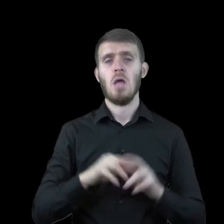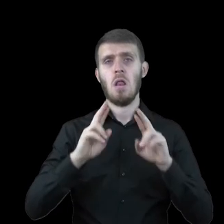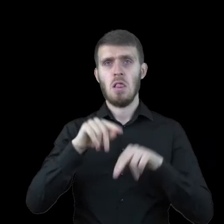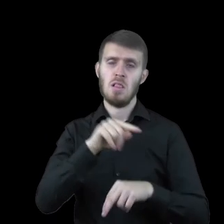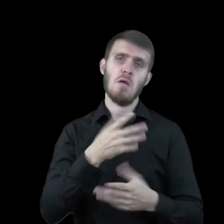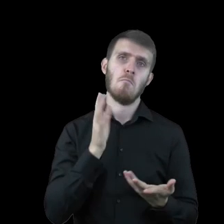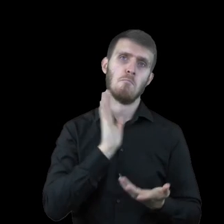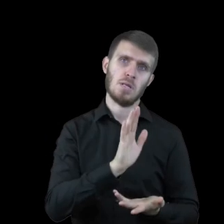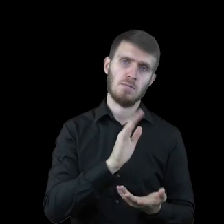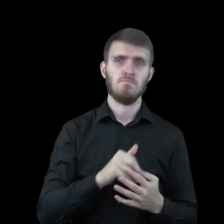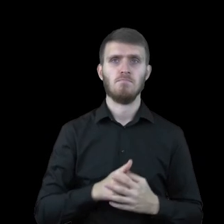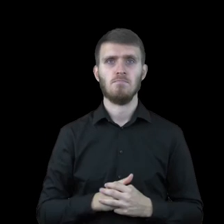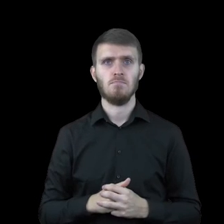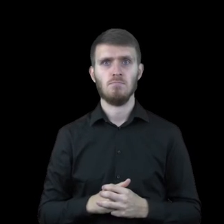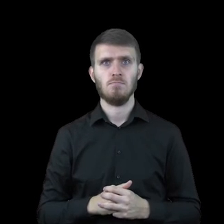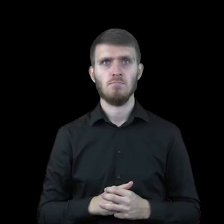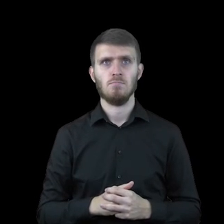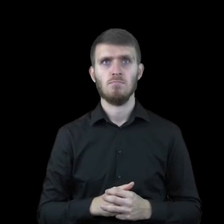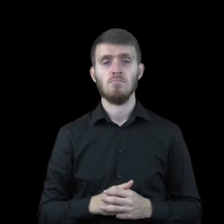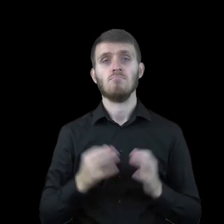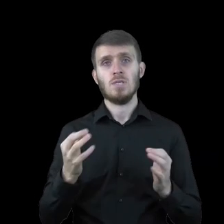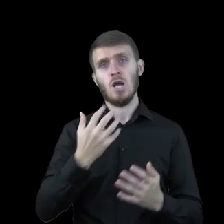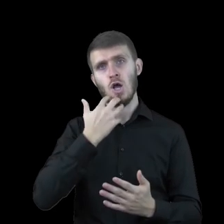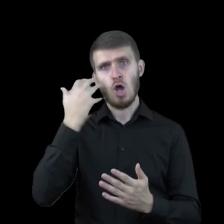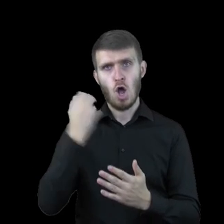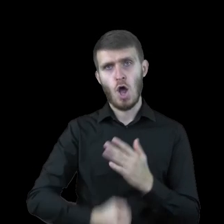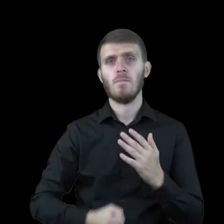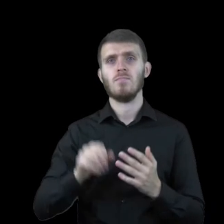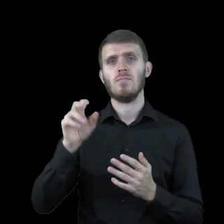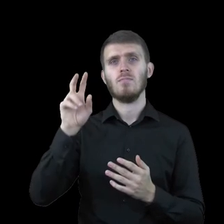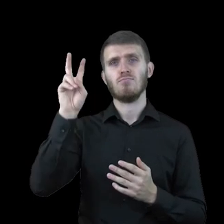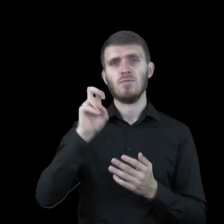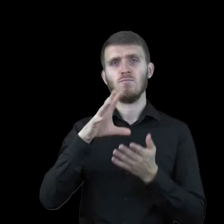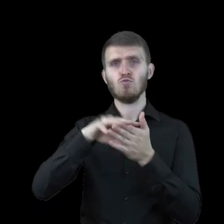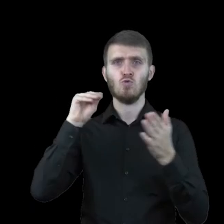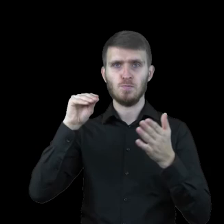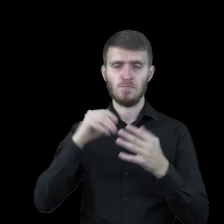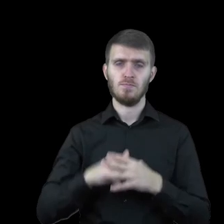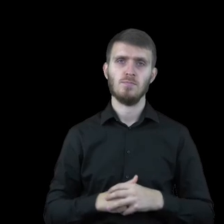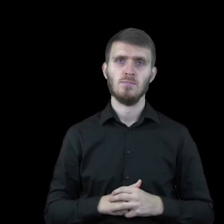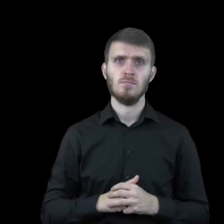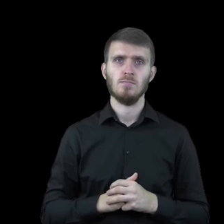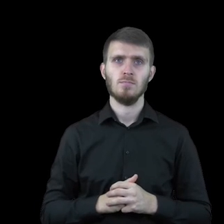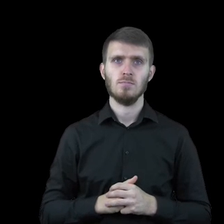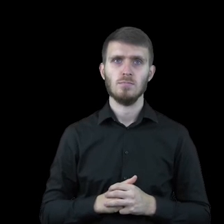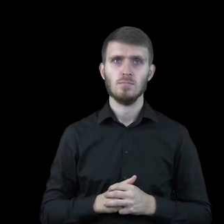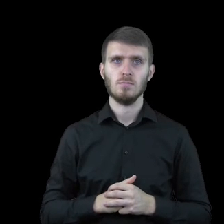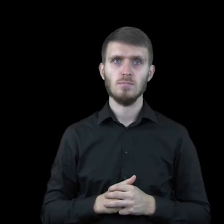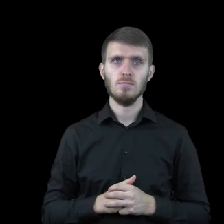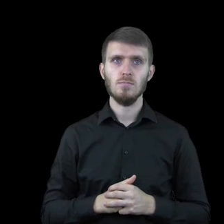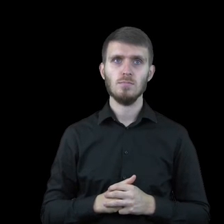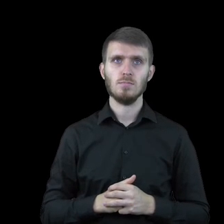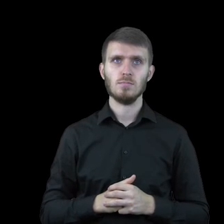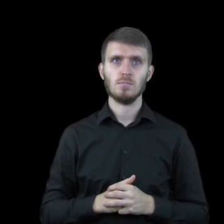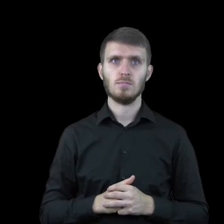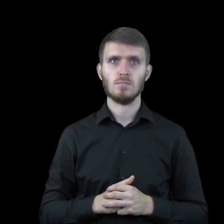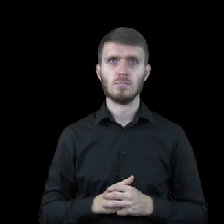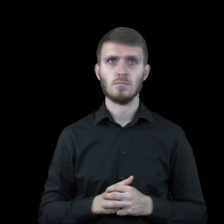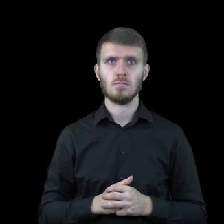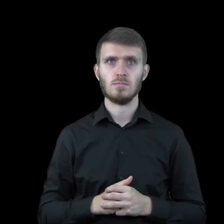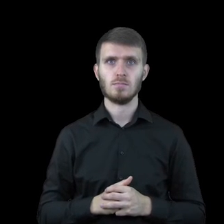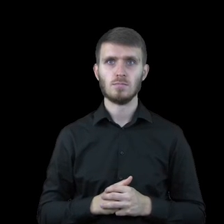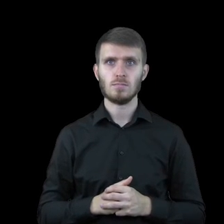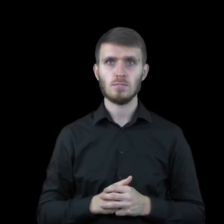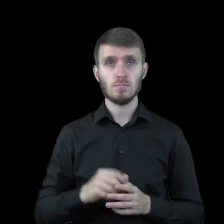to była nasza literka C we wzorze, więc to nazwiemy sobie na przykład jako literkę B. I teraz będziemy chcieli skorzystać